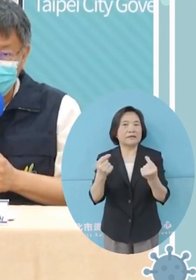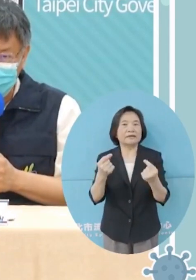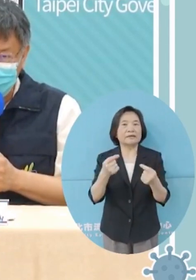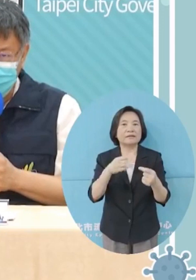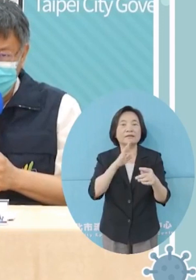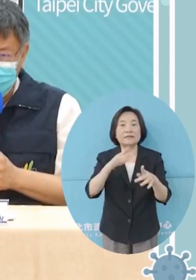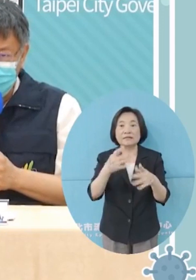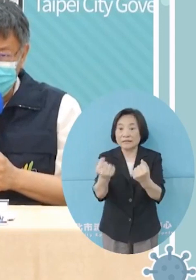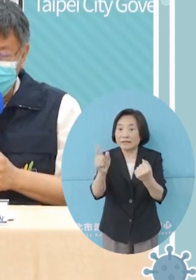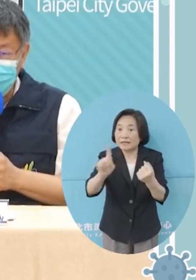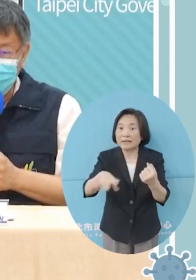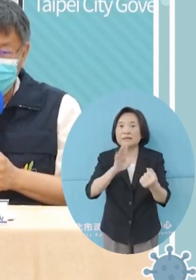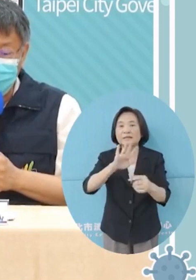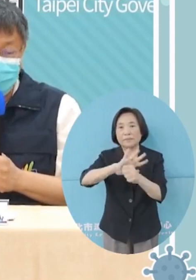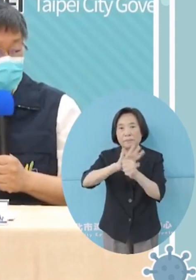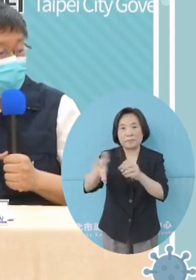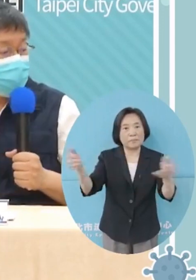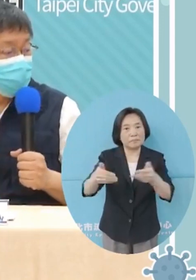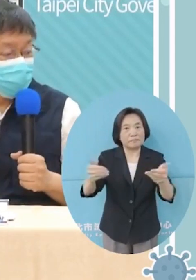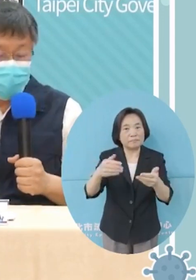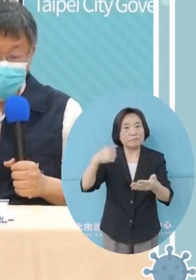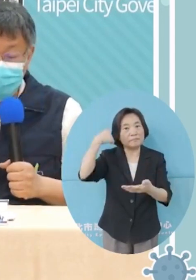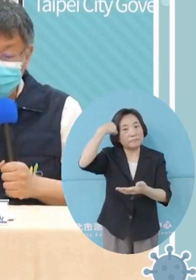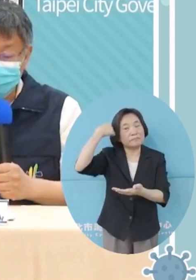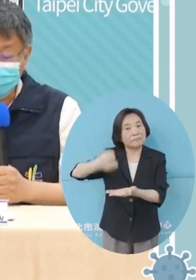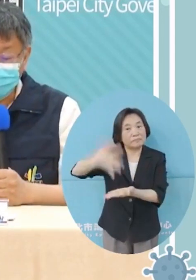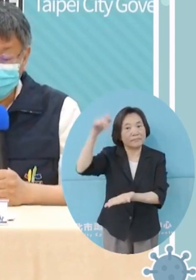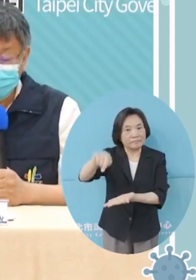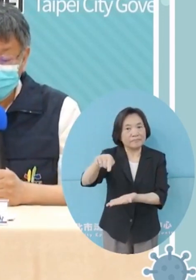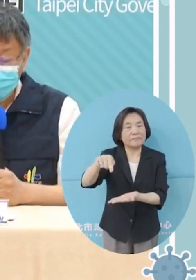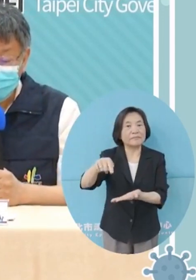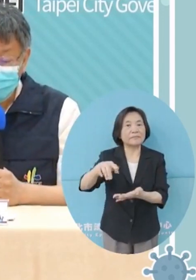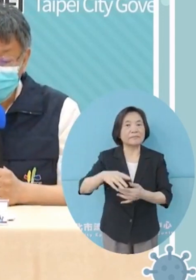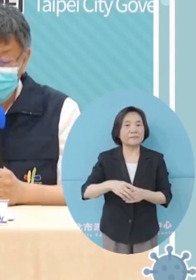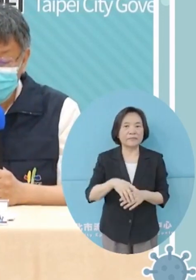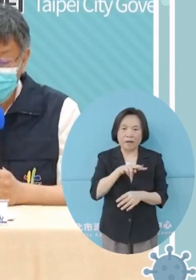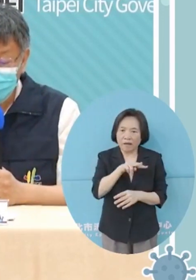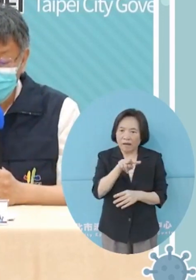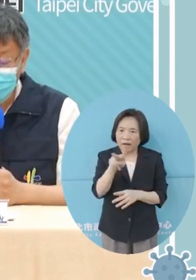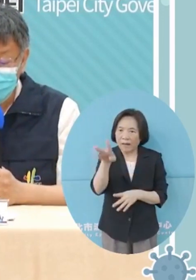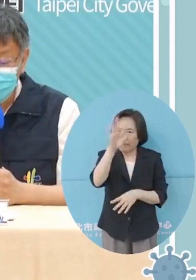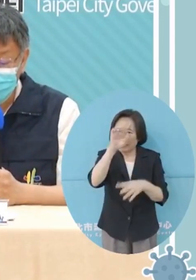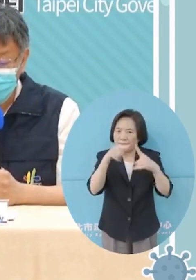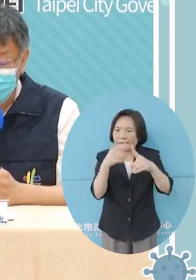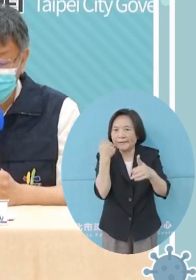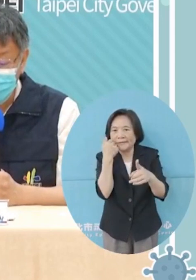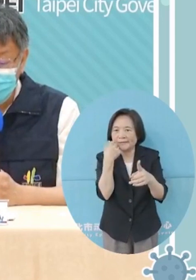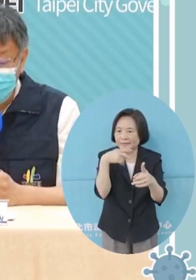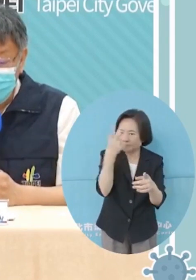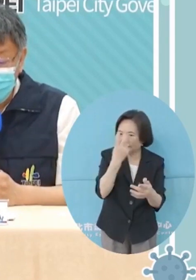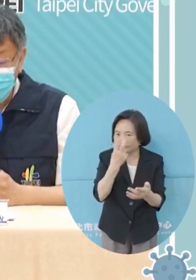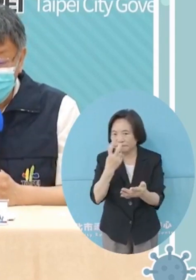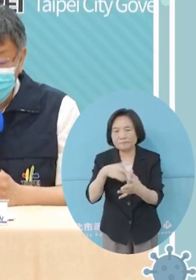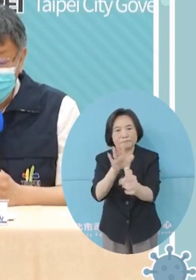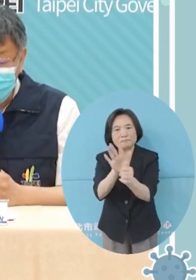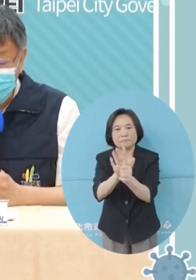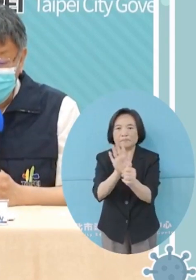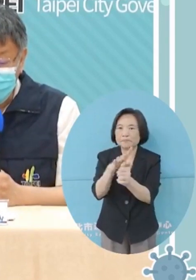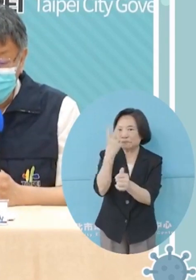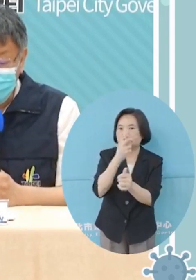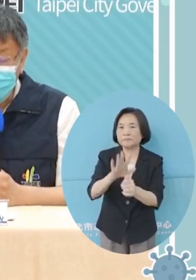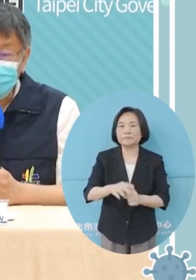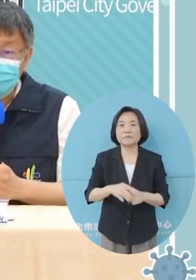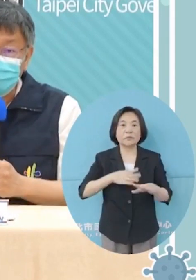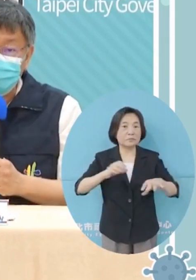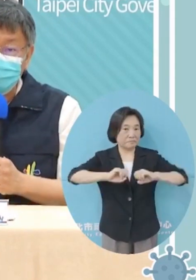的一些病人的监看。那等一下我们会公布哈，那个我们要向